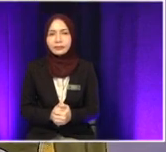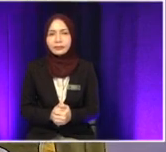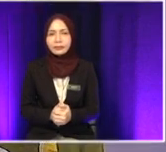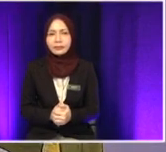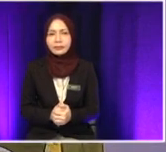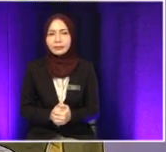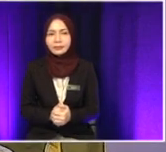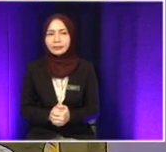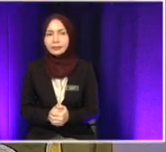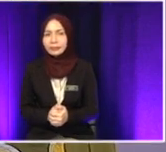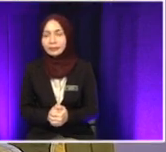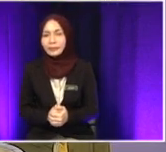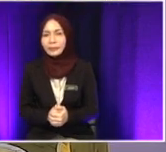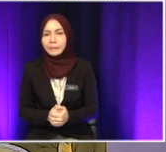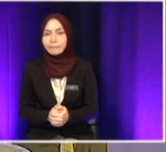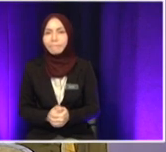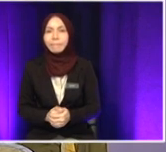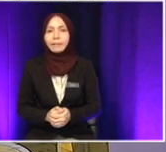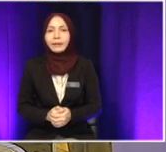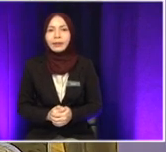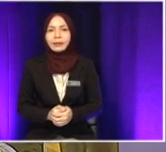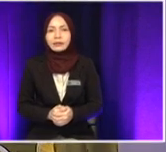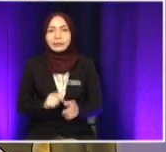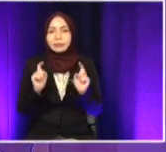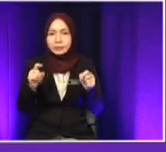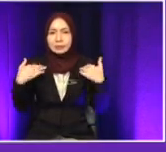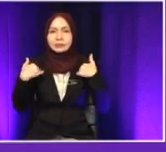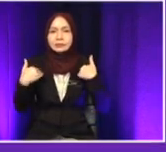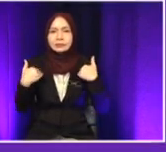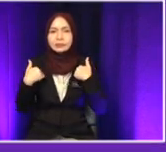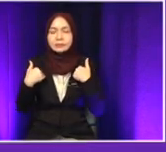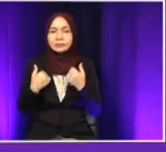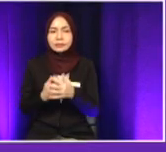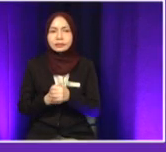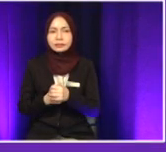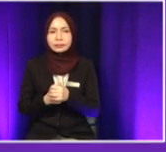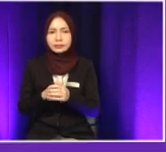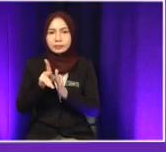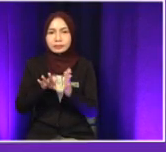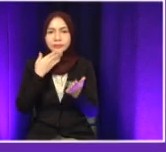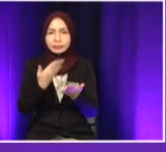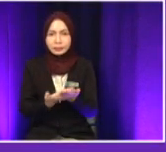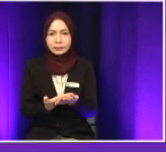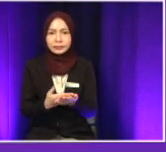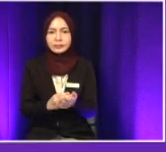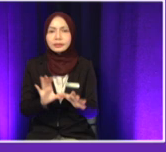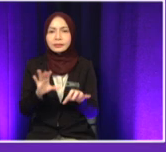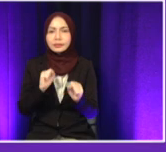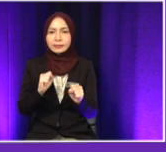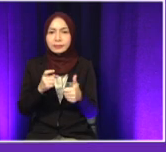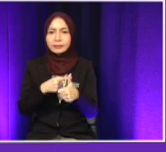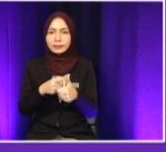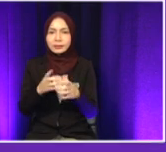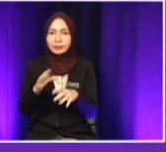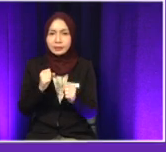ketakwaan kepada Allah yang kedua mengetahui batasan manusia dalam berhibur bila kita ikut cara Islam